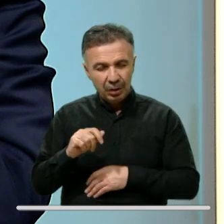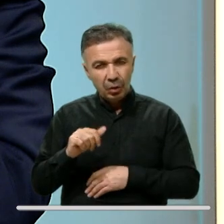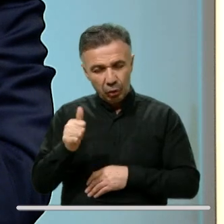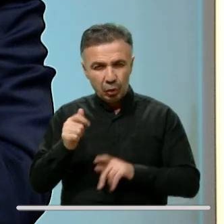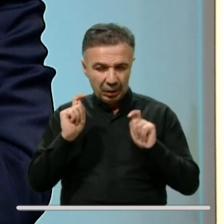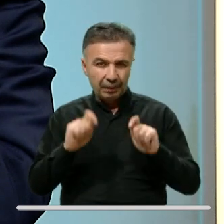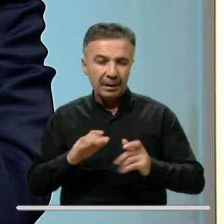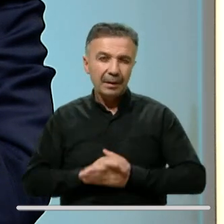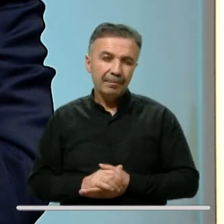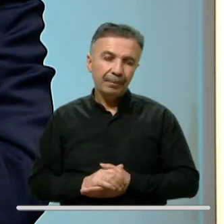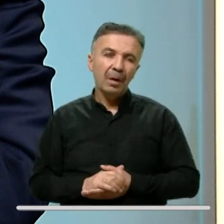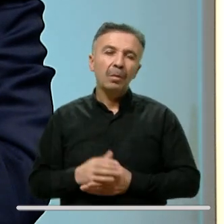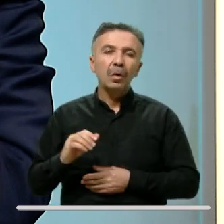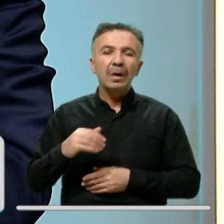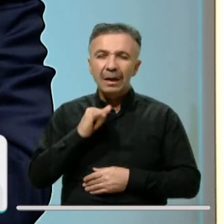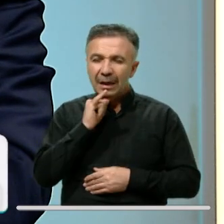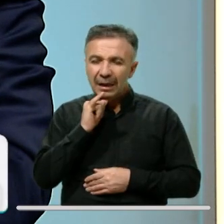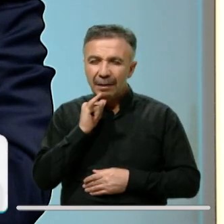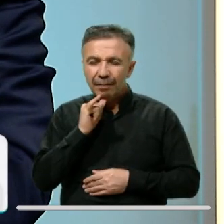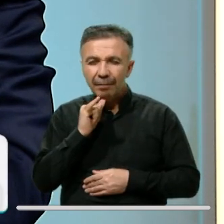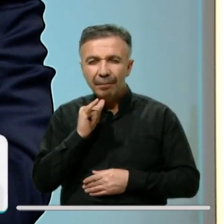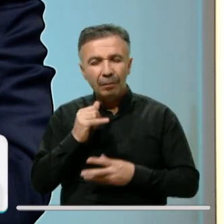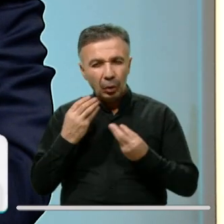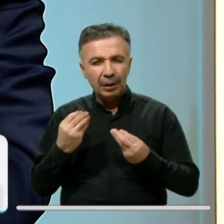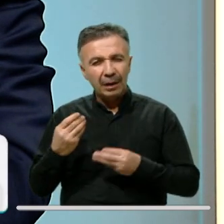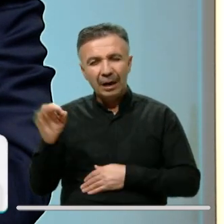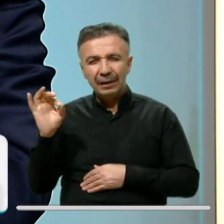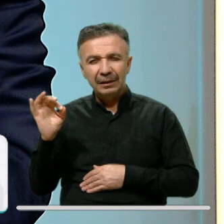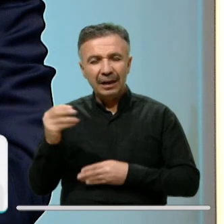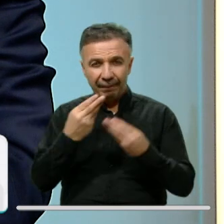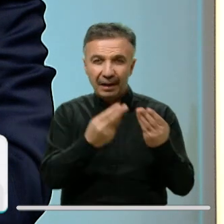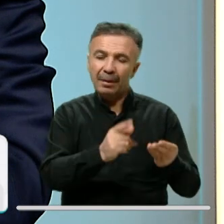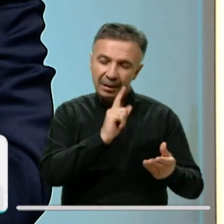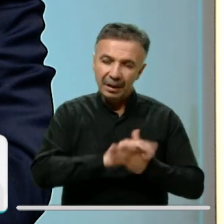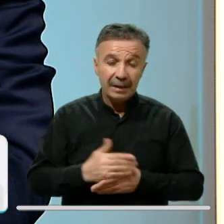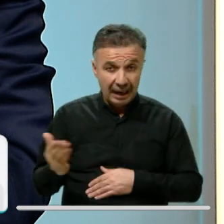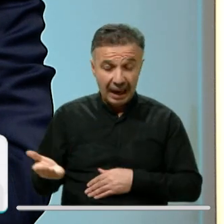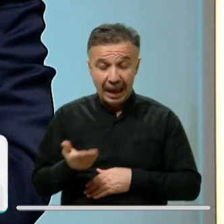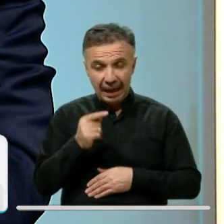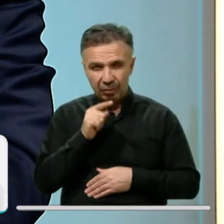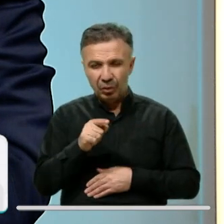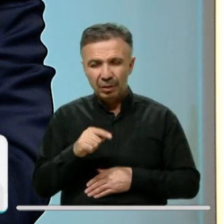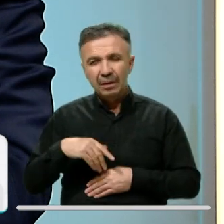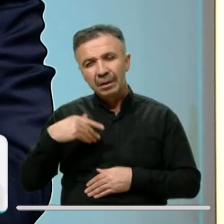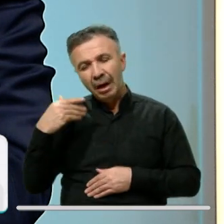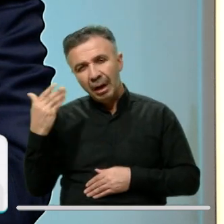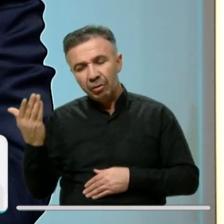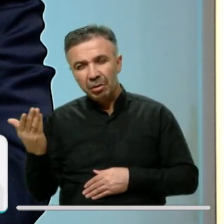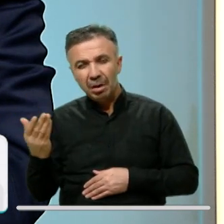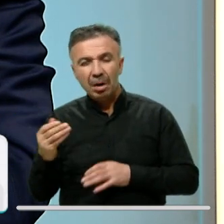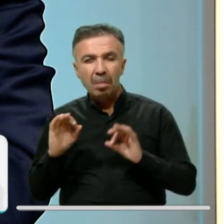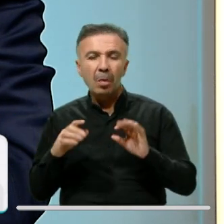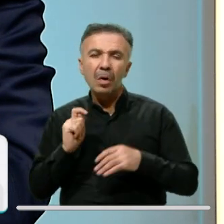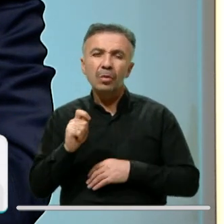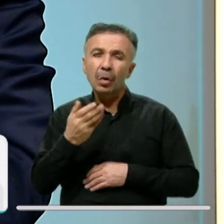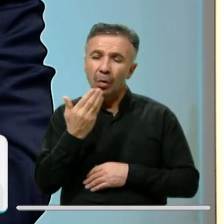düzenlerken, bu gram üzerinden altınları vermeleri gerekir. Eğer bunu daha sonra ya böyle